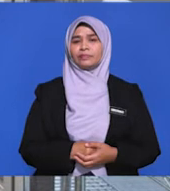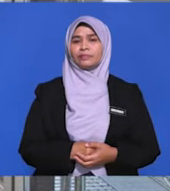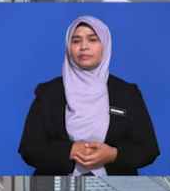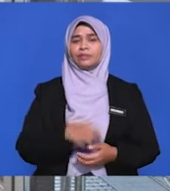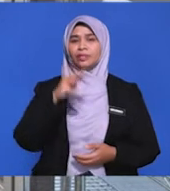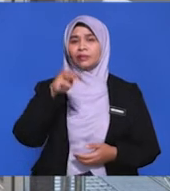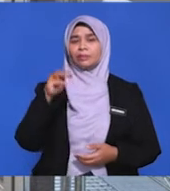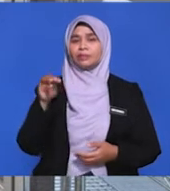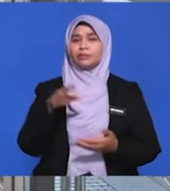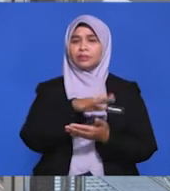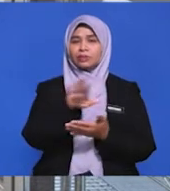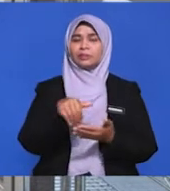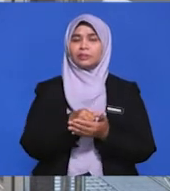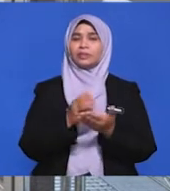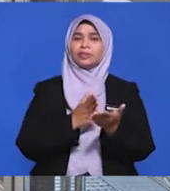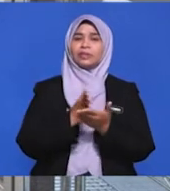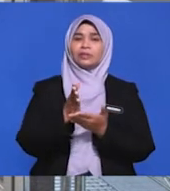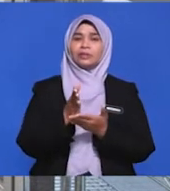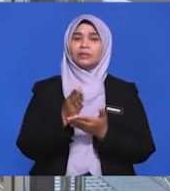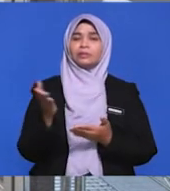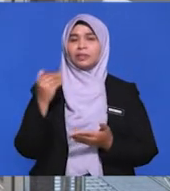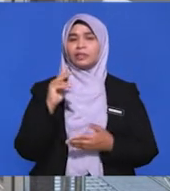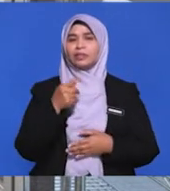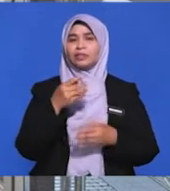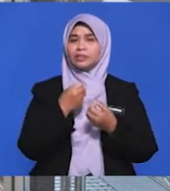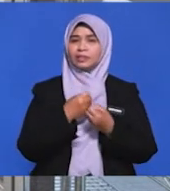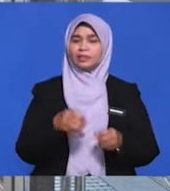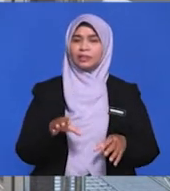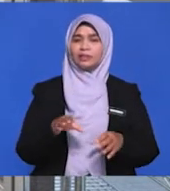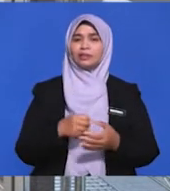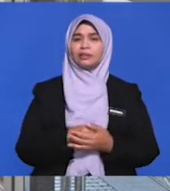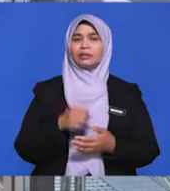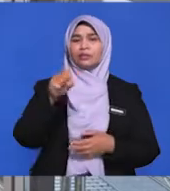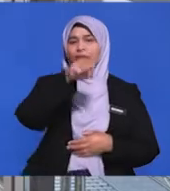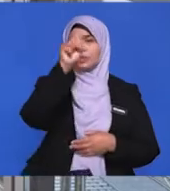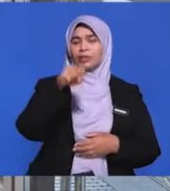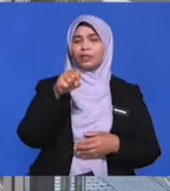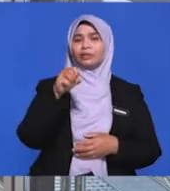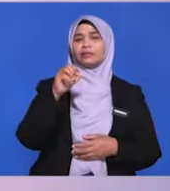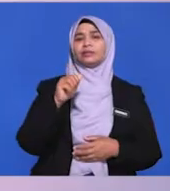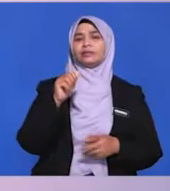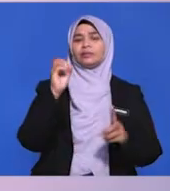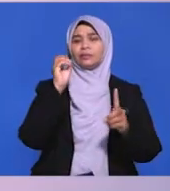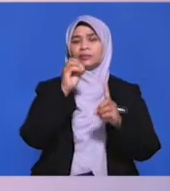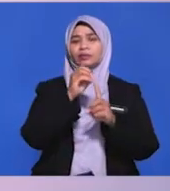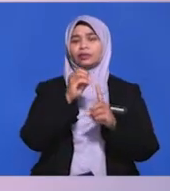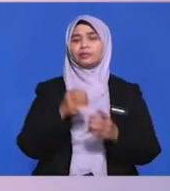murid-murid sekalian seterusnya Mari kita selesaikan pula soalan objektif